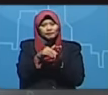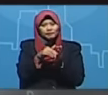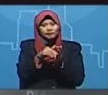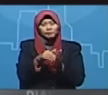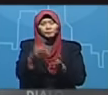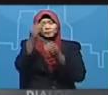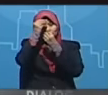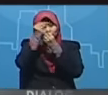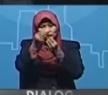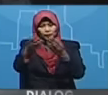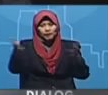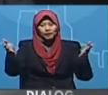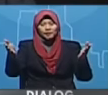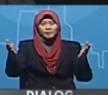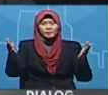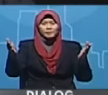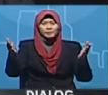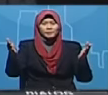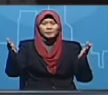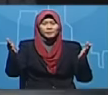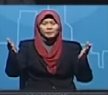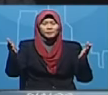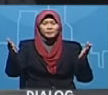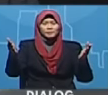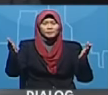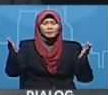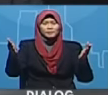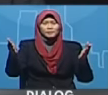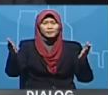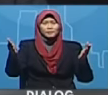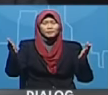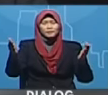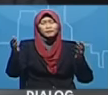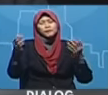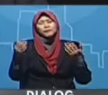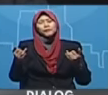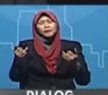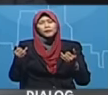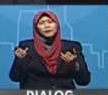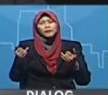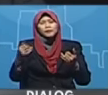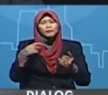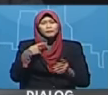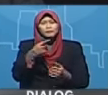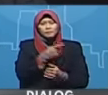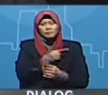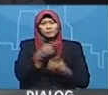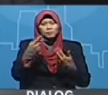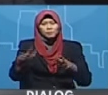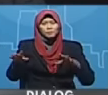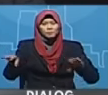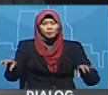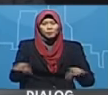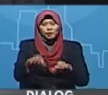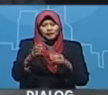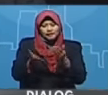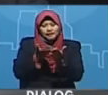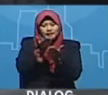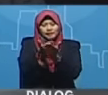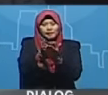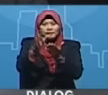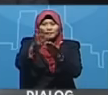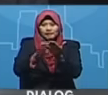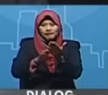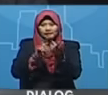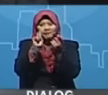Untuk makluman Encik Suhaimi dan juga apa ni penonton semua ya. Masyarakat kita. Kita telah pun membuat apa ni cadangan draft